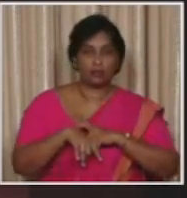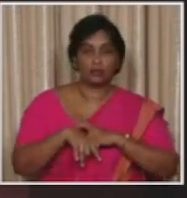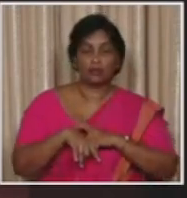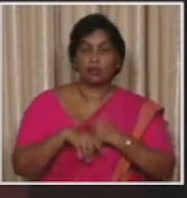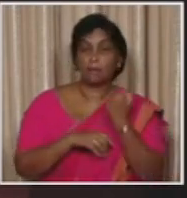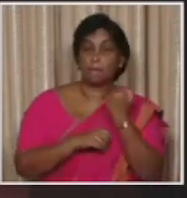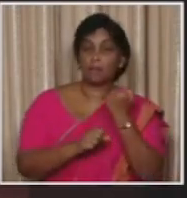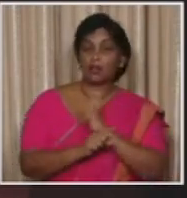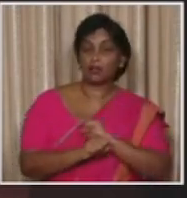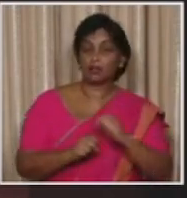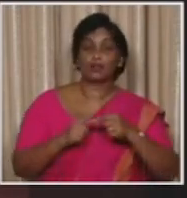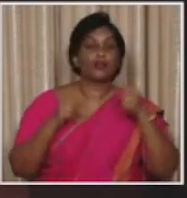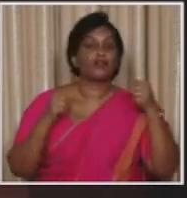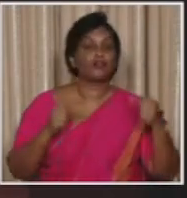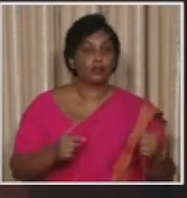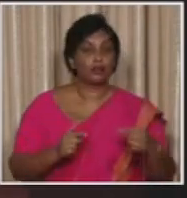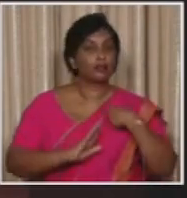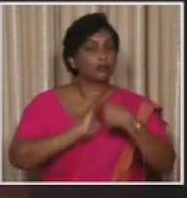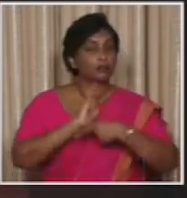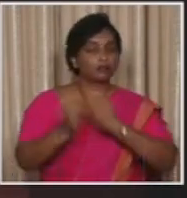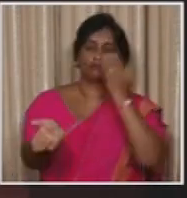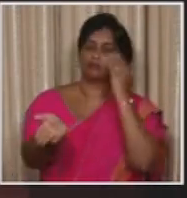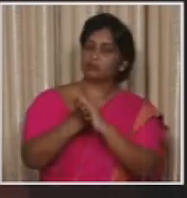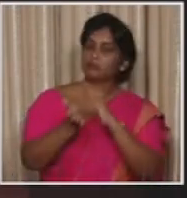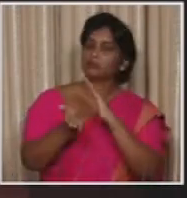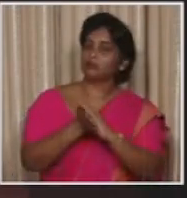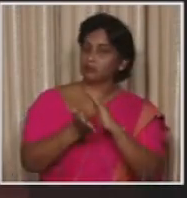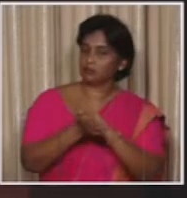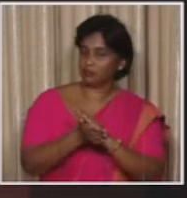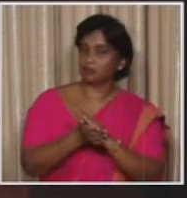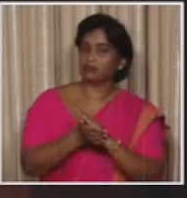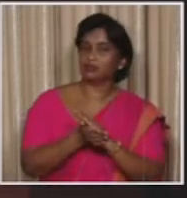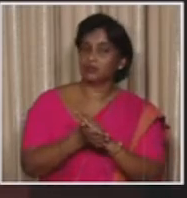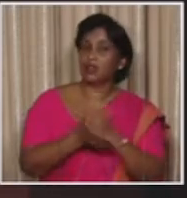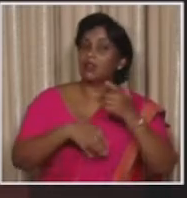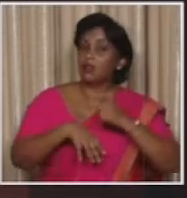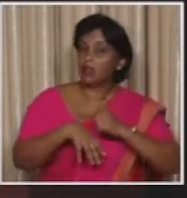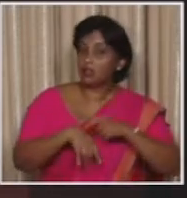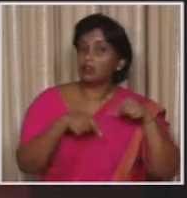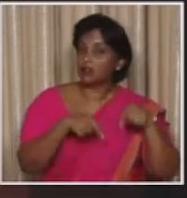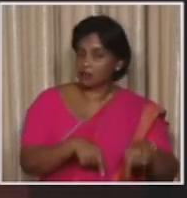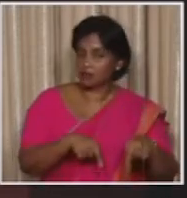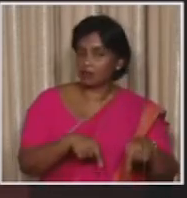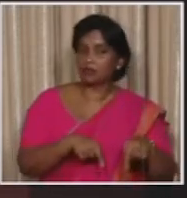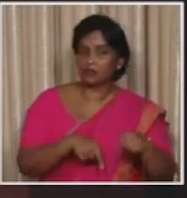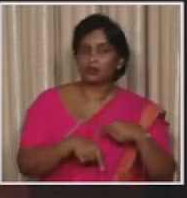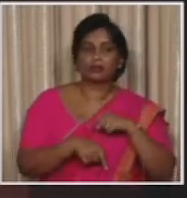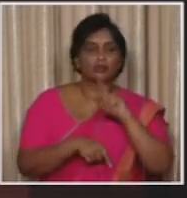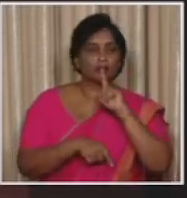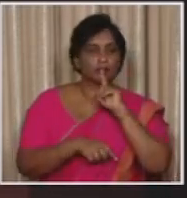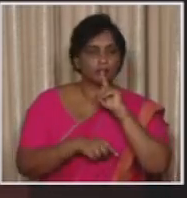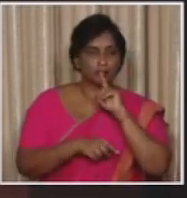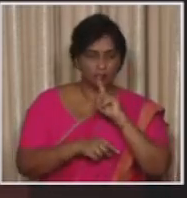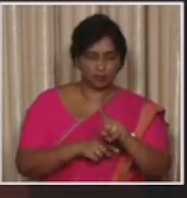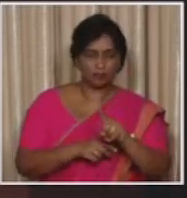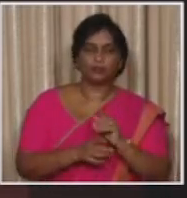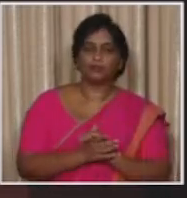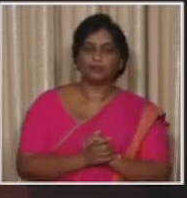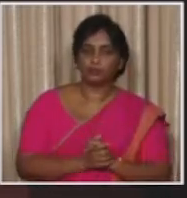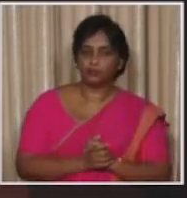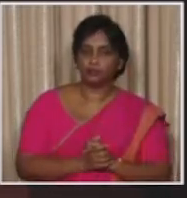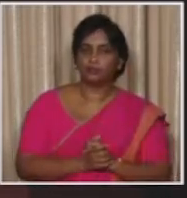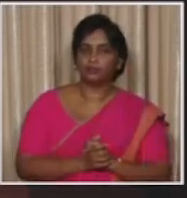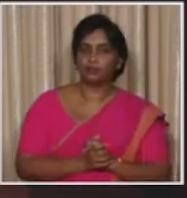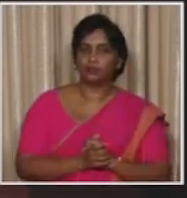බලයක් නැති විපක්ෂය රටට සේවය කරපු අවස්ථාව මෙයි කියන එක මම මේ අවස්ථාවේ කියන්න කැමතියි.